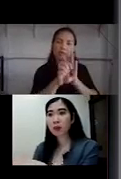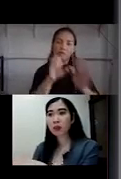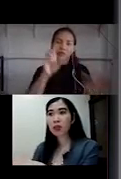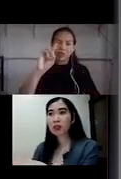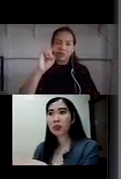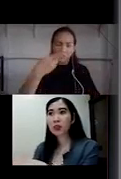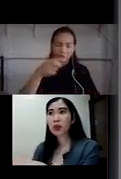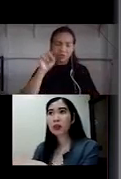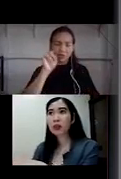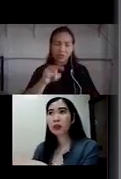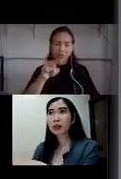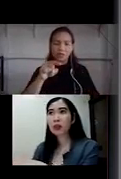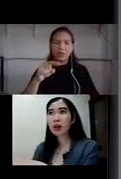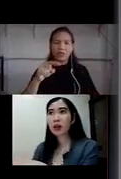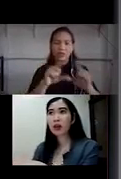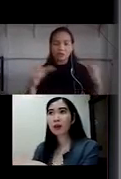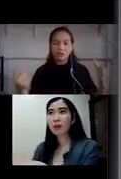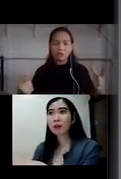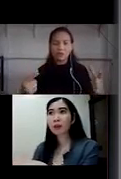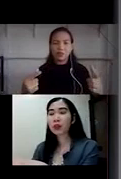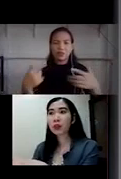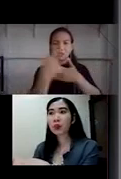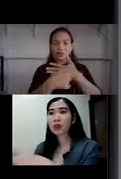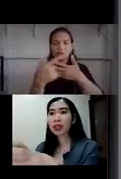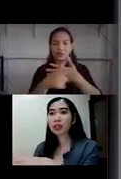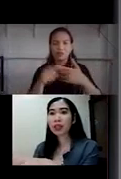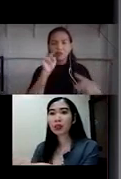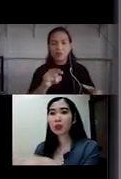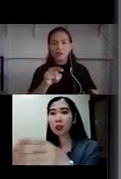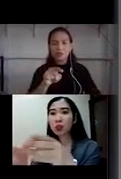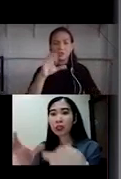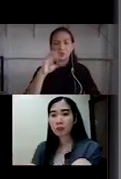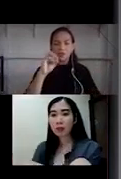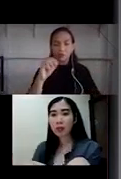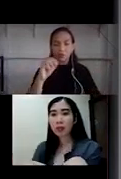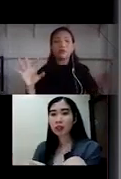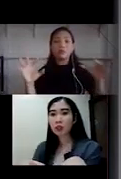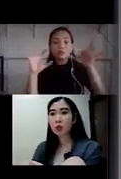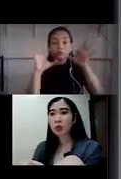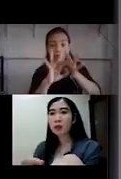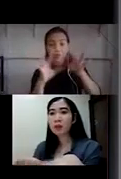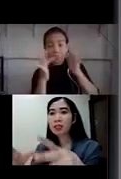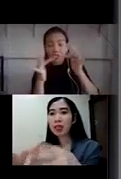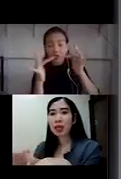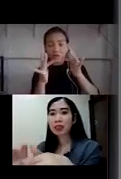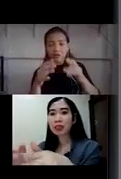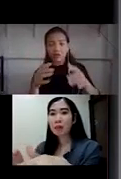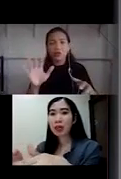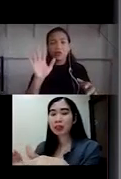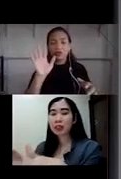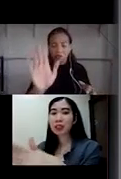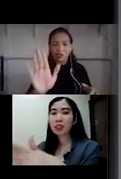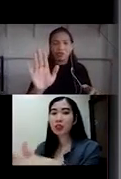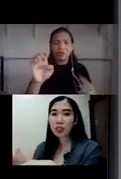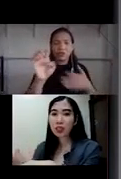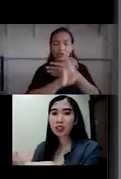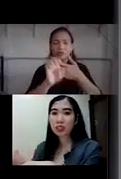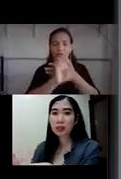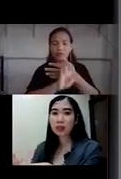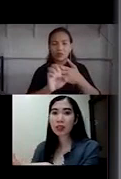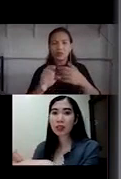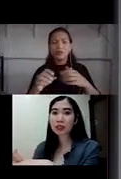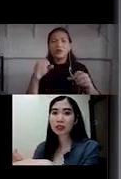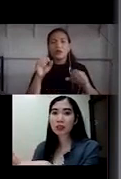library@gmail.com. And you want to connect that to your email. So, bibigyan dapat ni